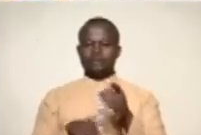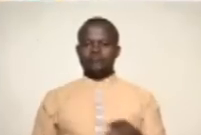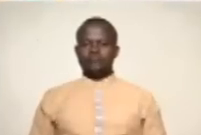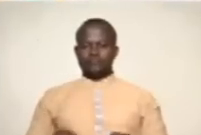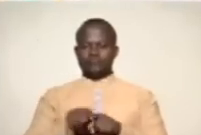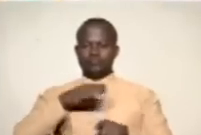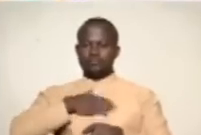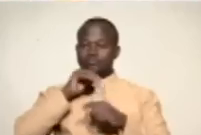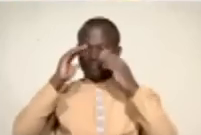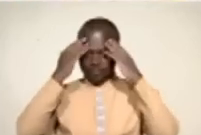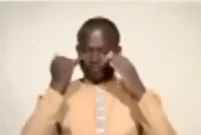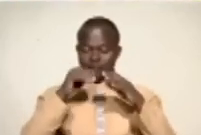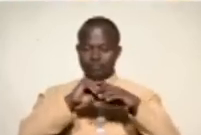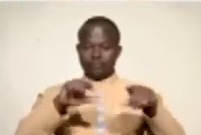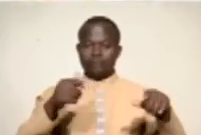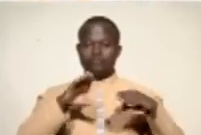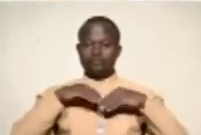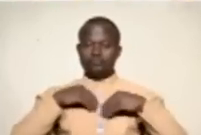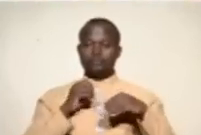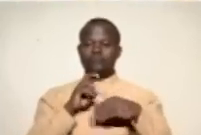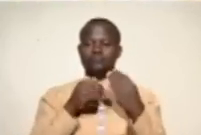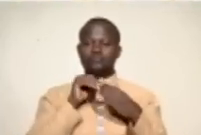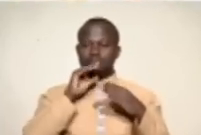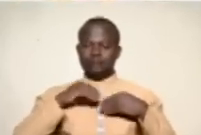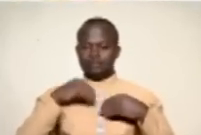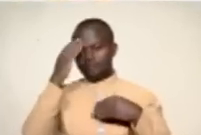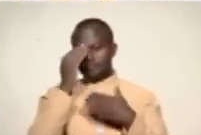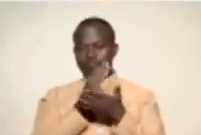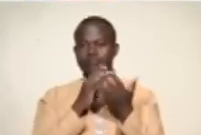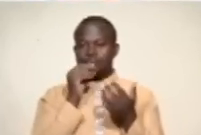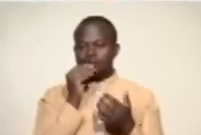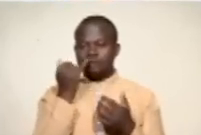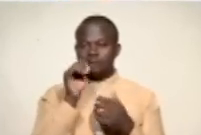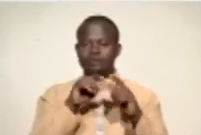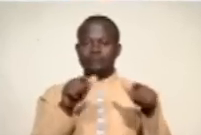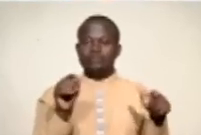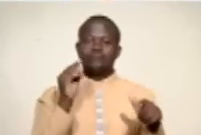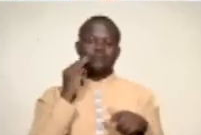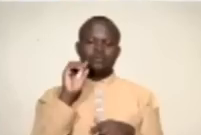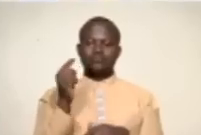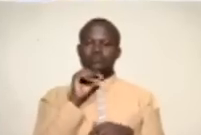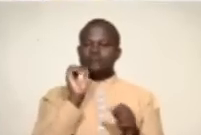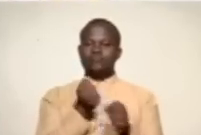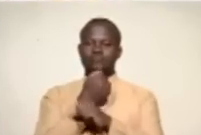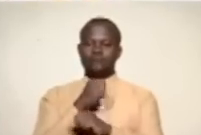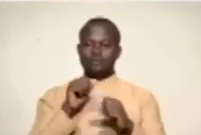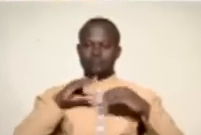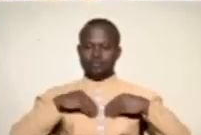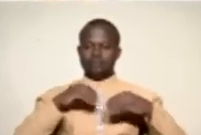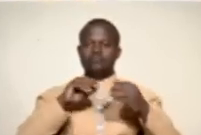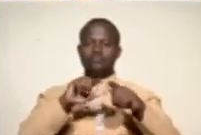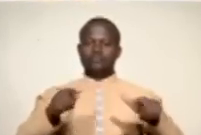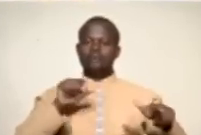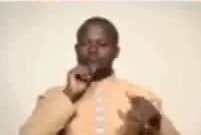ubwanjye ntago nzirimo umuntu afite ikibanza yemererwa cyangwa atemererwa, kuko hari ababivuga ati niba ufite ikibanza cya miliyoni imwe ntushobora kwemererwa, kandi ikibanza ntibivuze